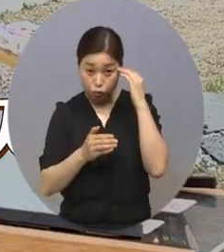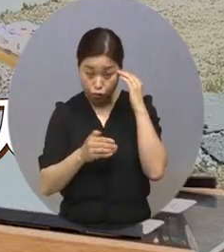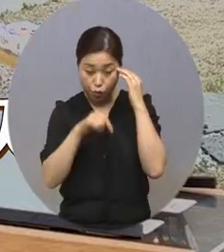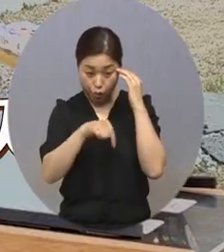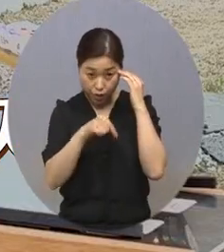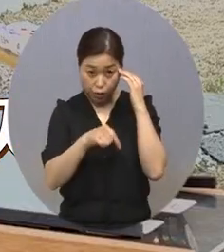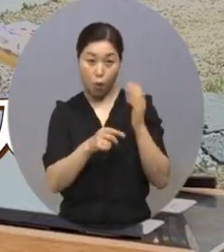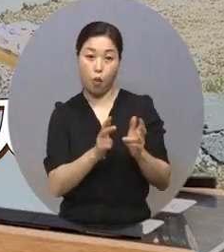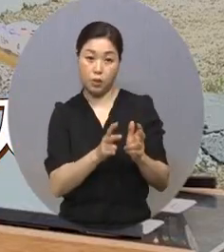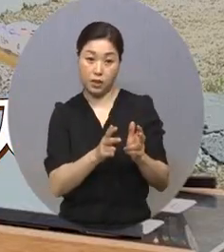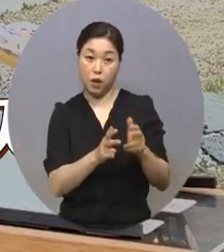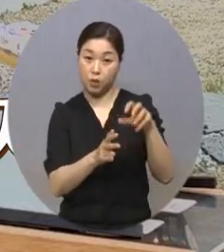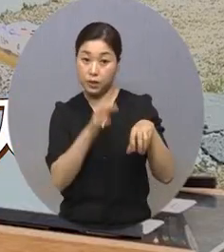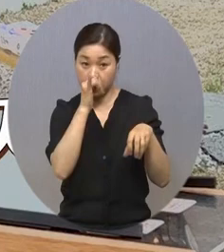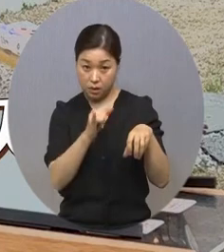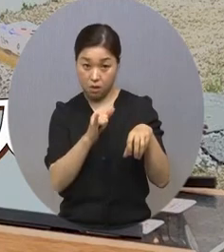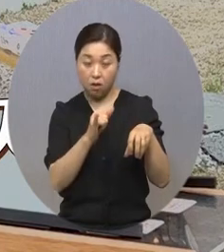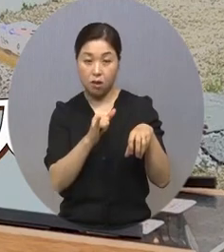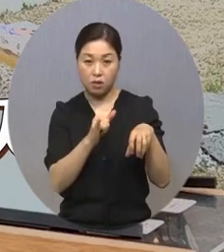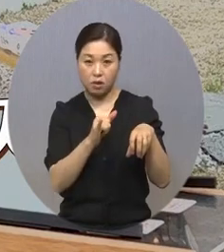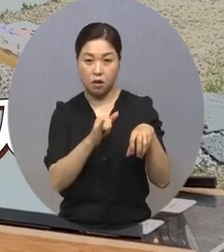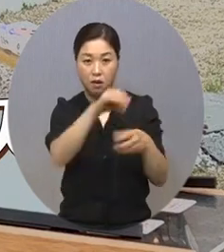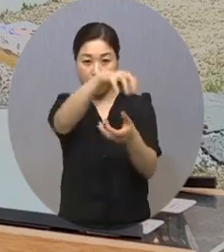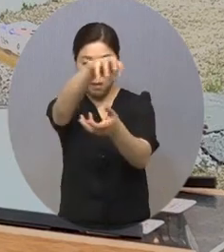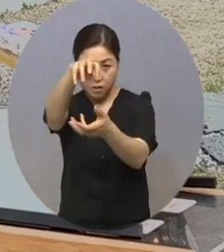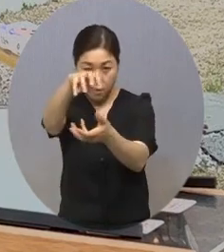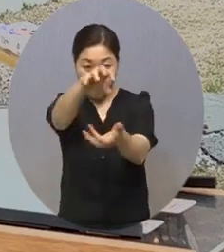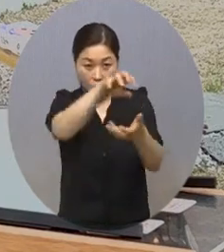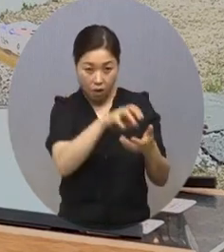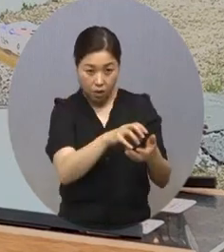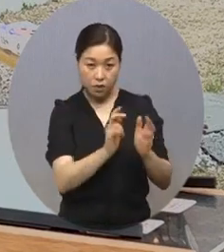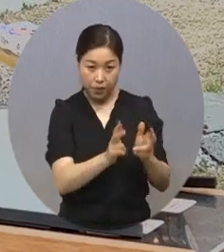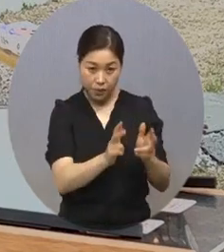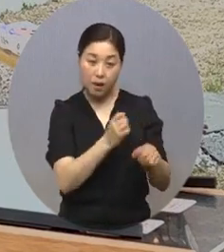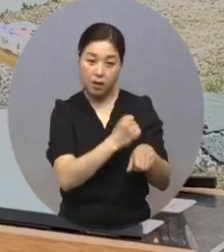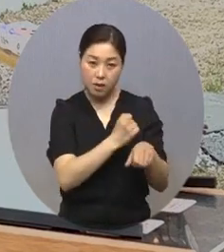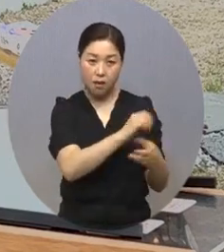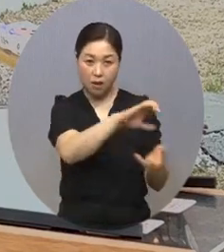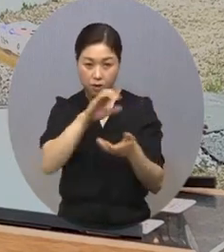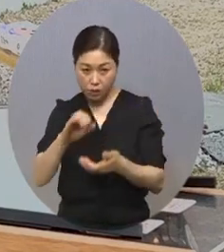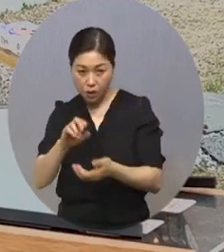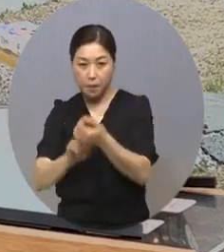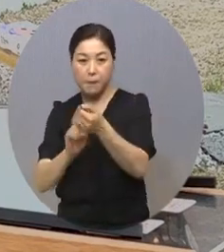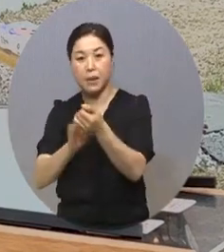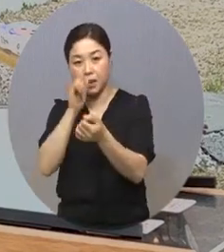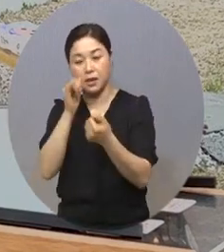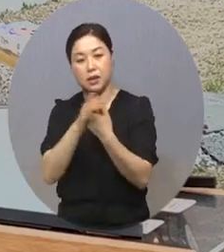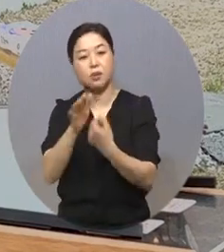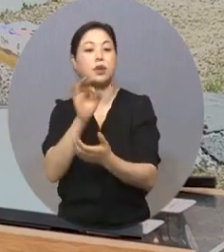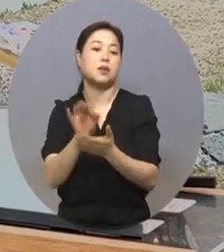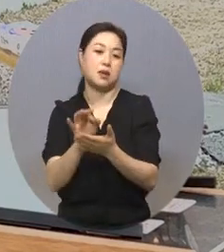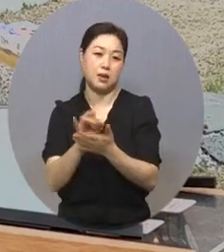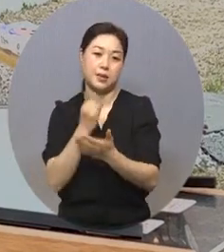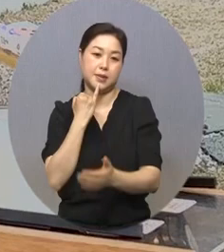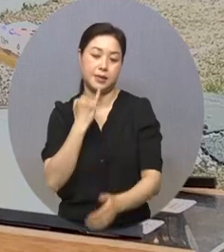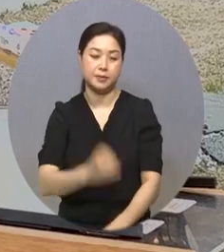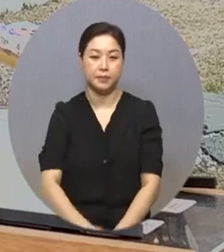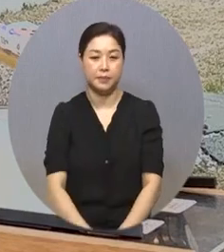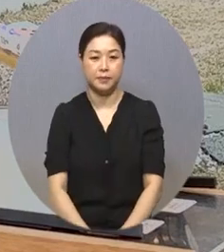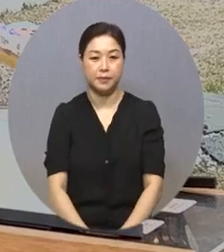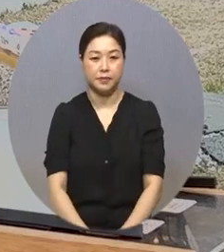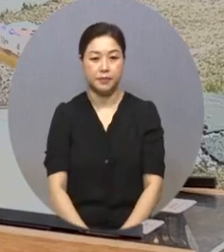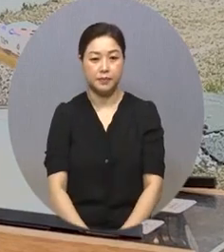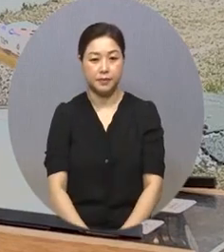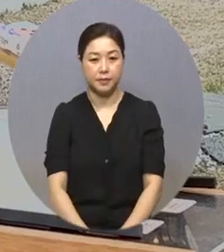재배 항거를 저도 프로세싱 아 또 수익까지 하라고 입니다 굉장히 저렴한 가격 오정화 수입을 하고 있어요 제가